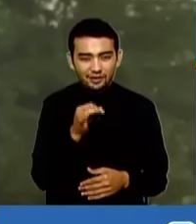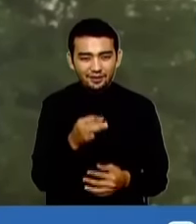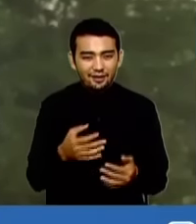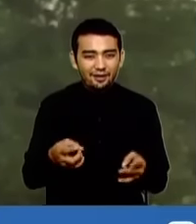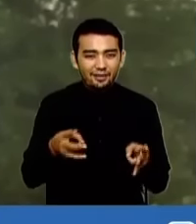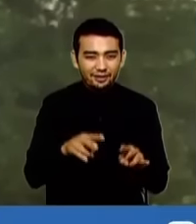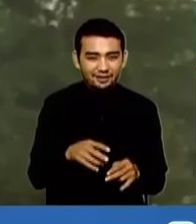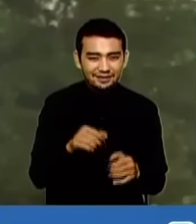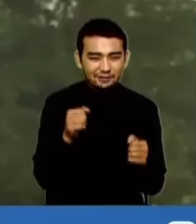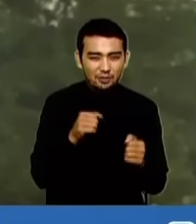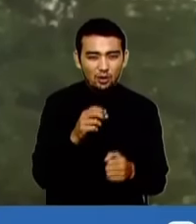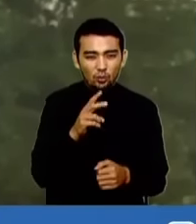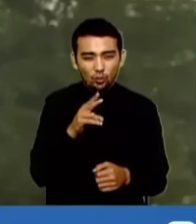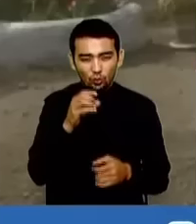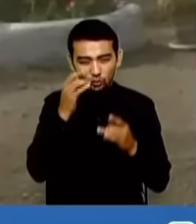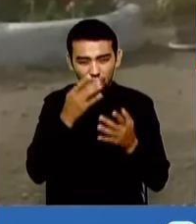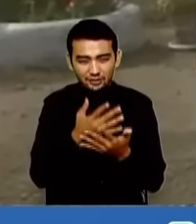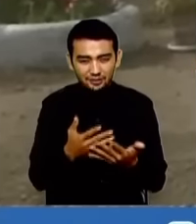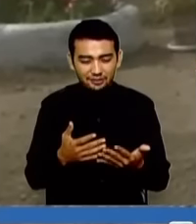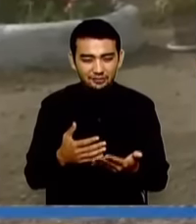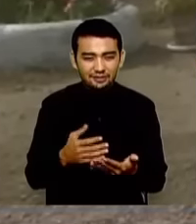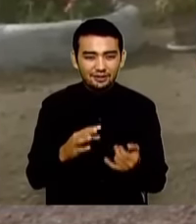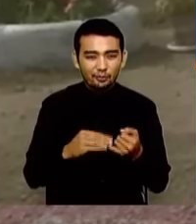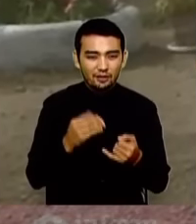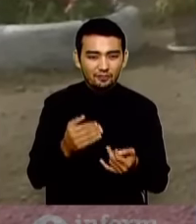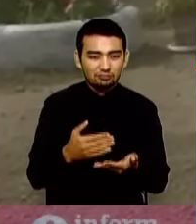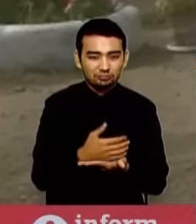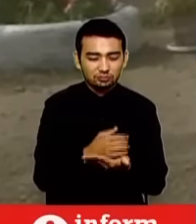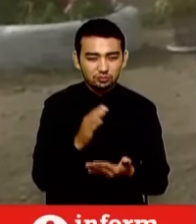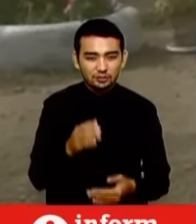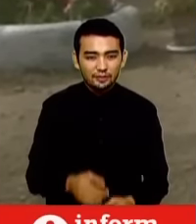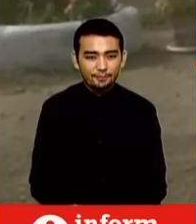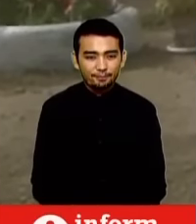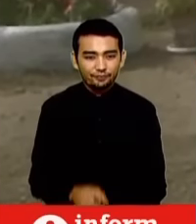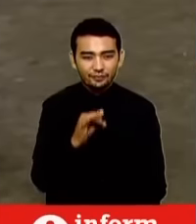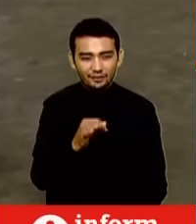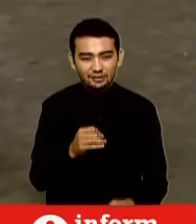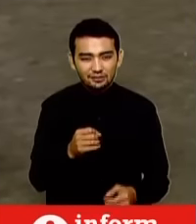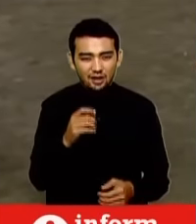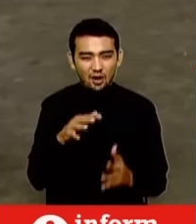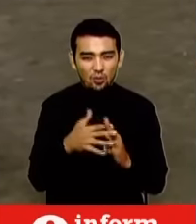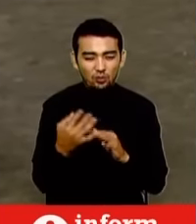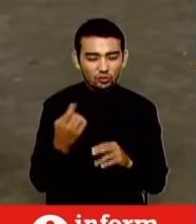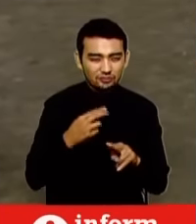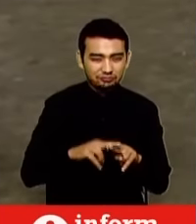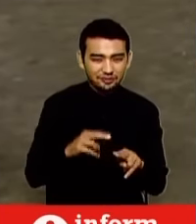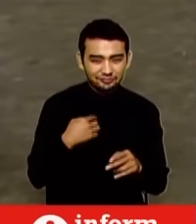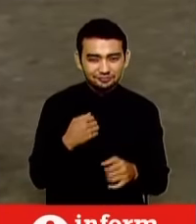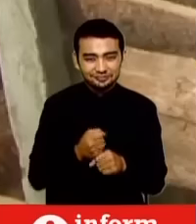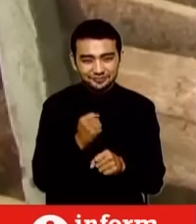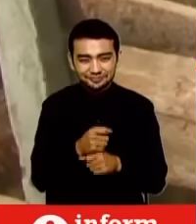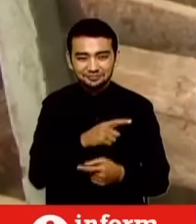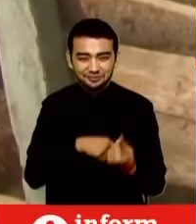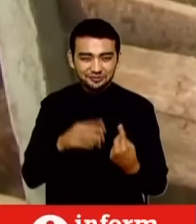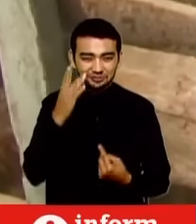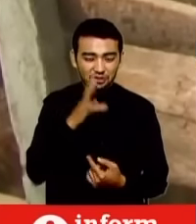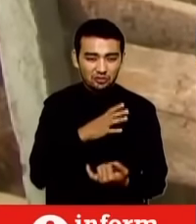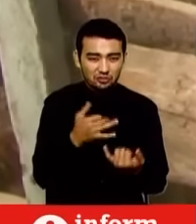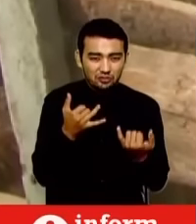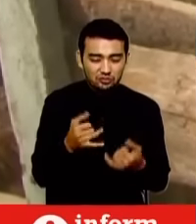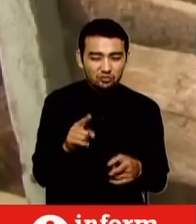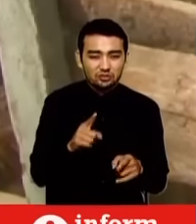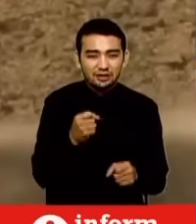остатки зерновых культур. Заниматься сельским хозяйством становится нерентабельно, сетуют животноводы. Многие режут скот и вынуждены